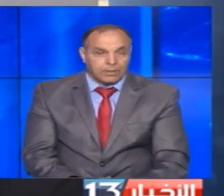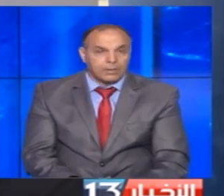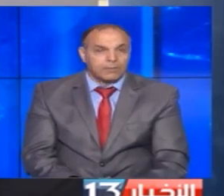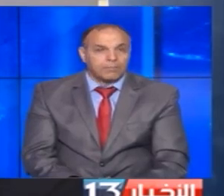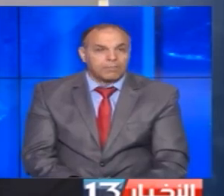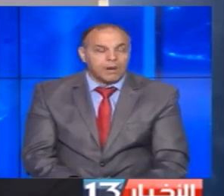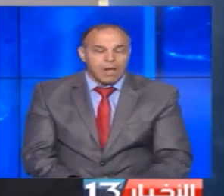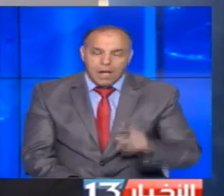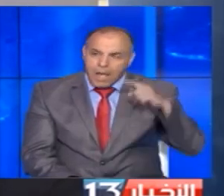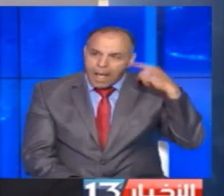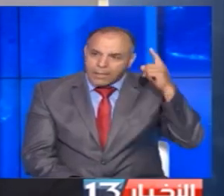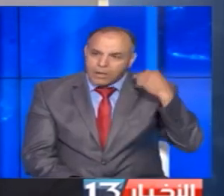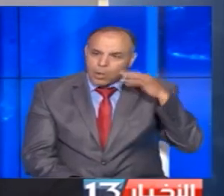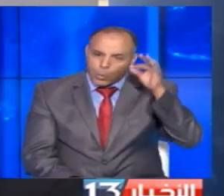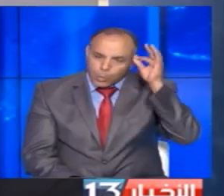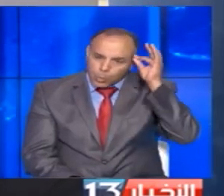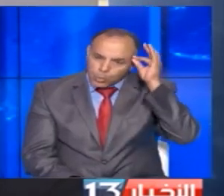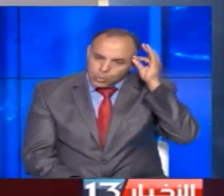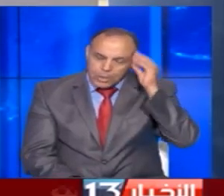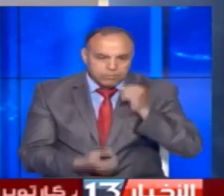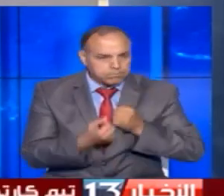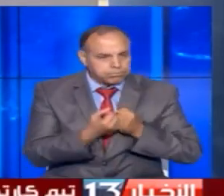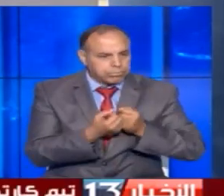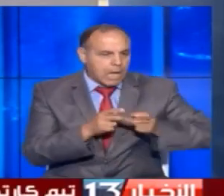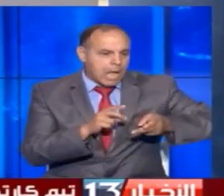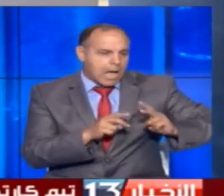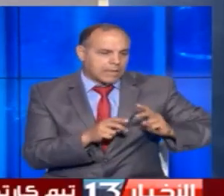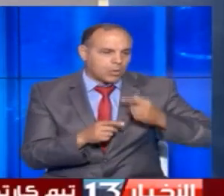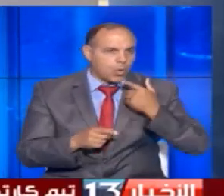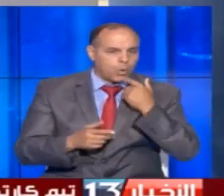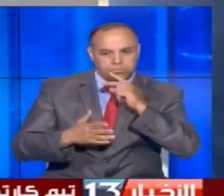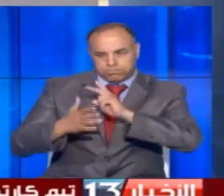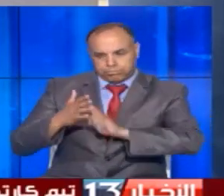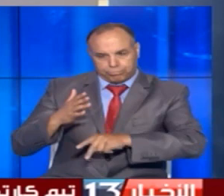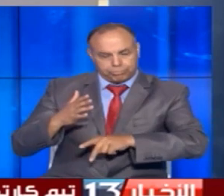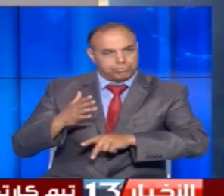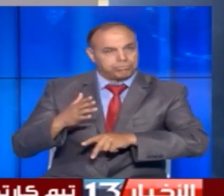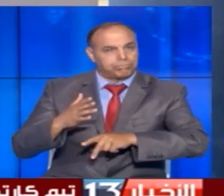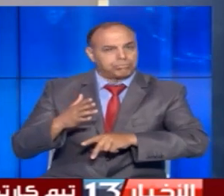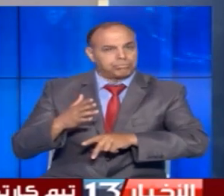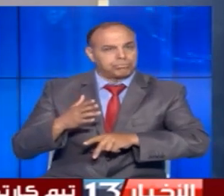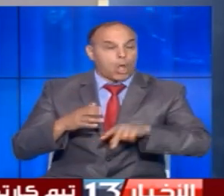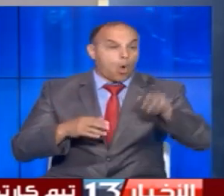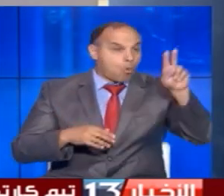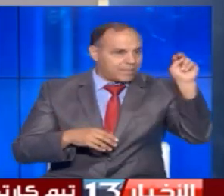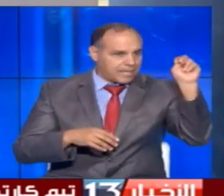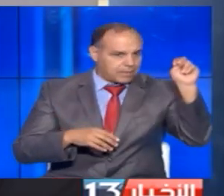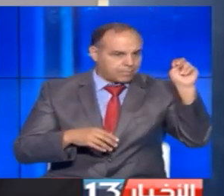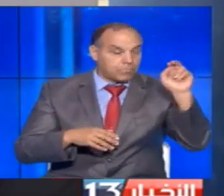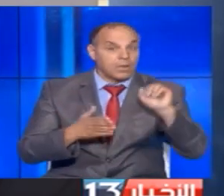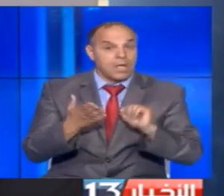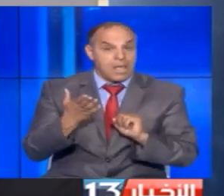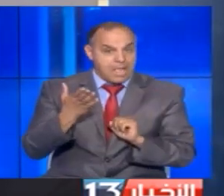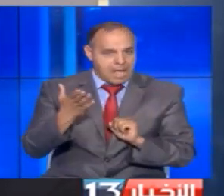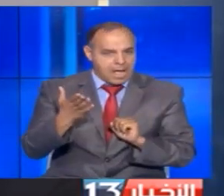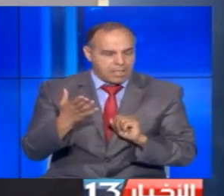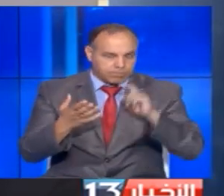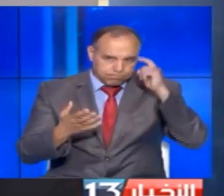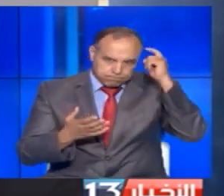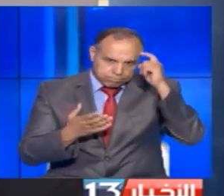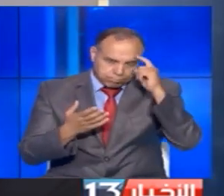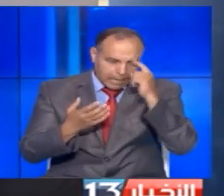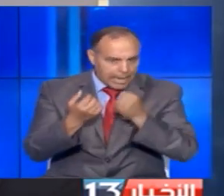اعتقدوا ان تونس ت تدعم اكثر من خلال امضائها على التربيه المتحده واعتقد ان